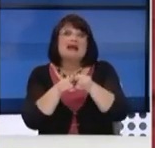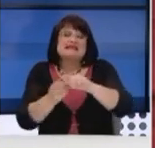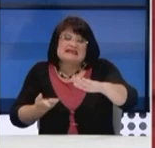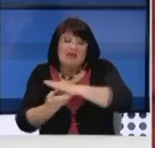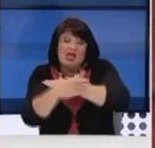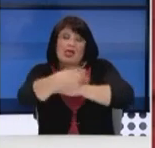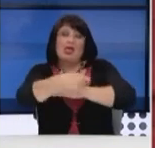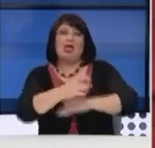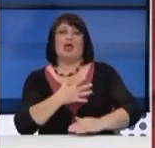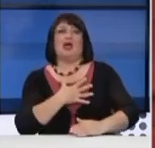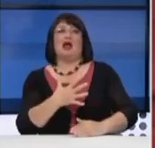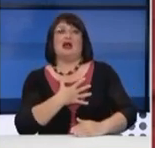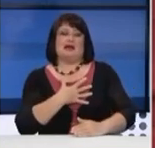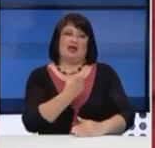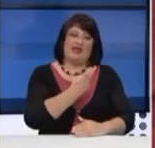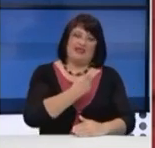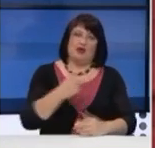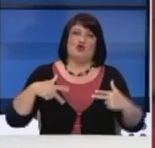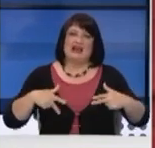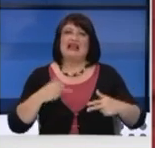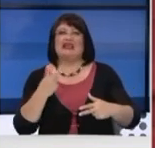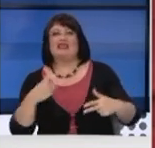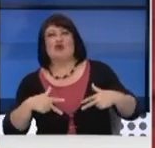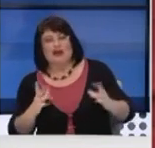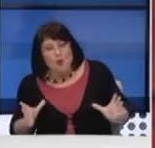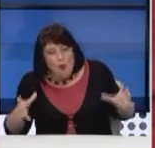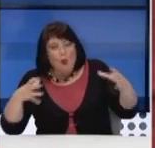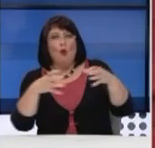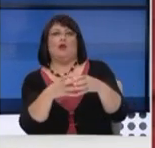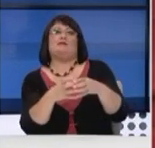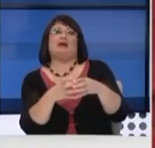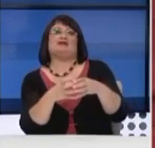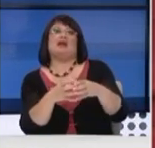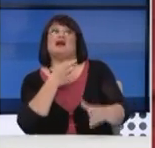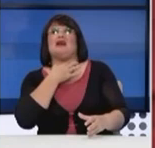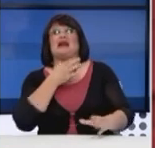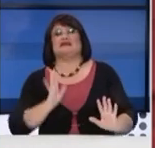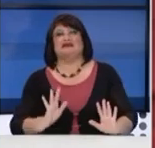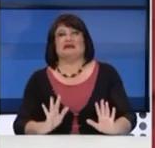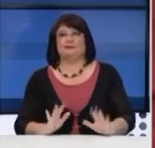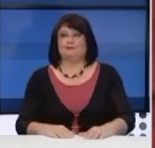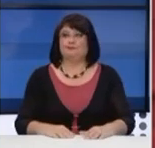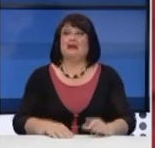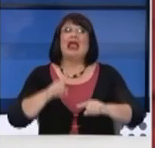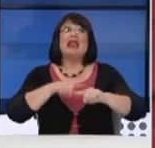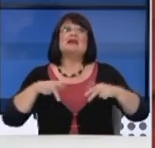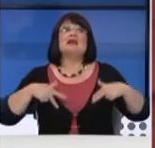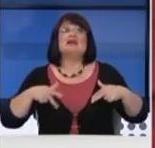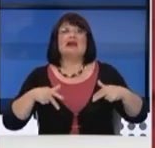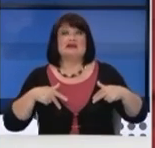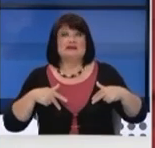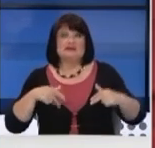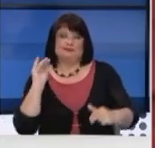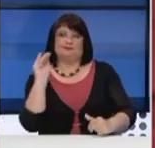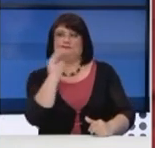αν χρειαστεί, κατά ζεύγη, αλλά πολλαπλώς συμπεφωνημένα πριν. Το να ζητήσει η ελληνική κυβέρνηση από